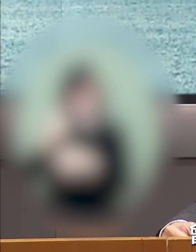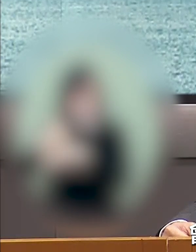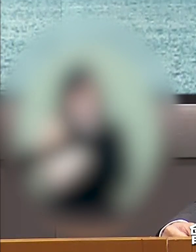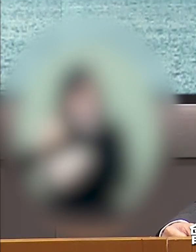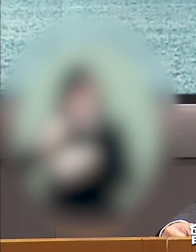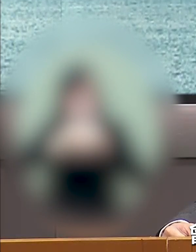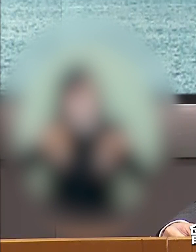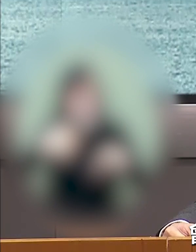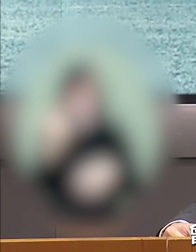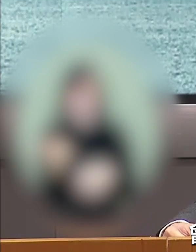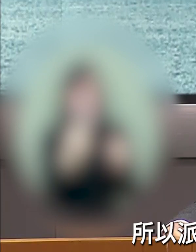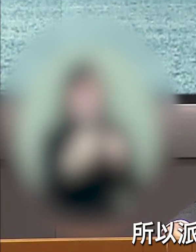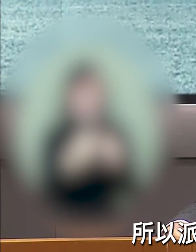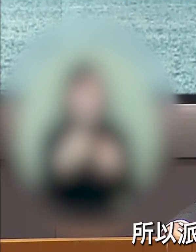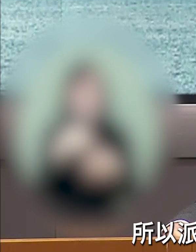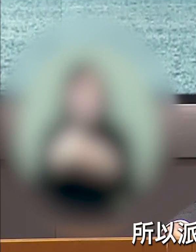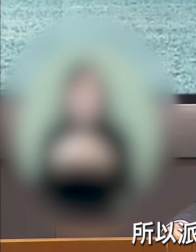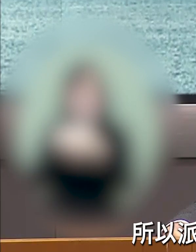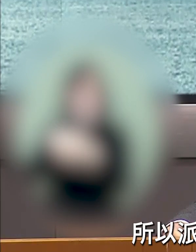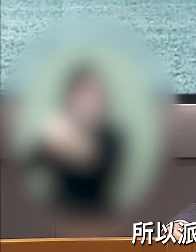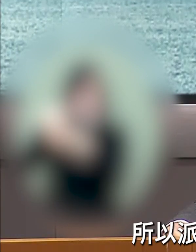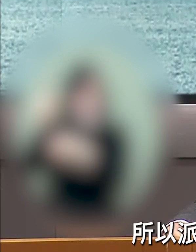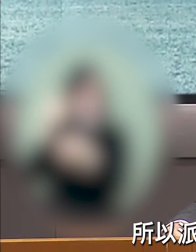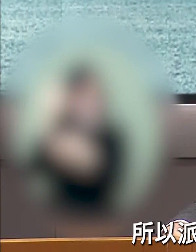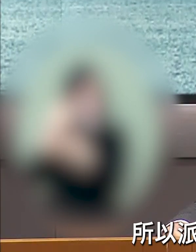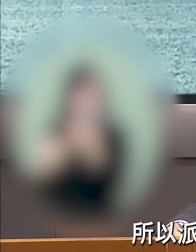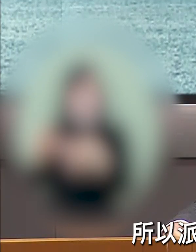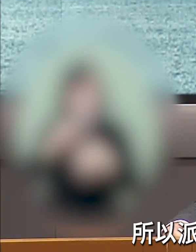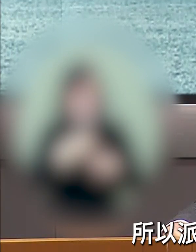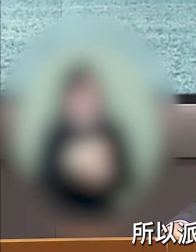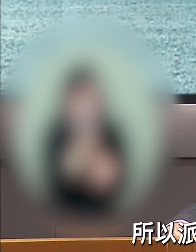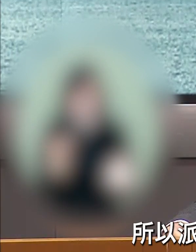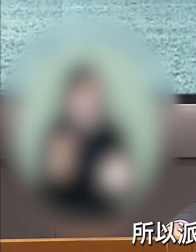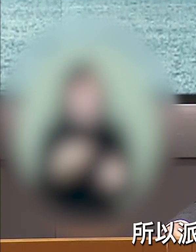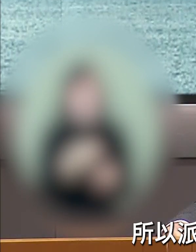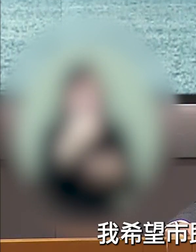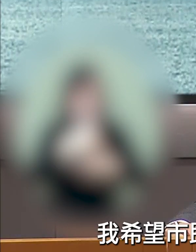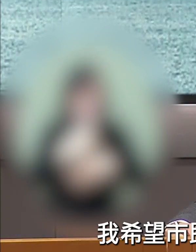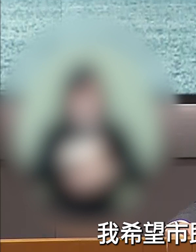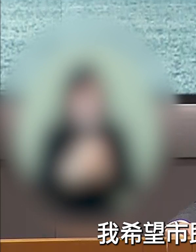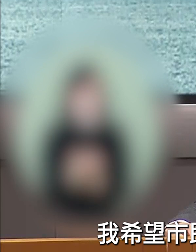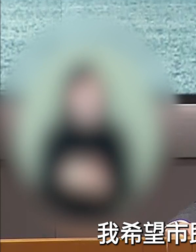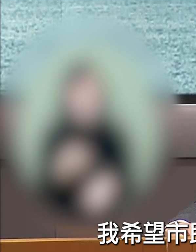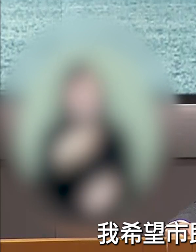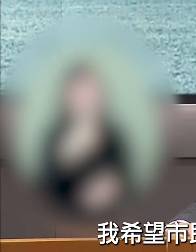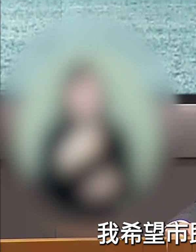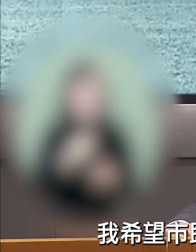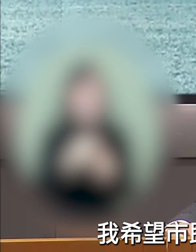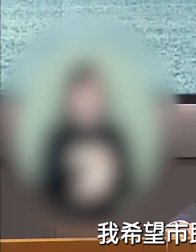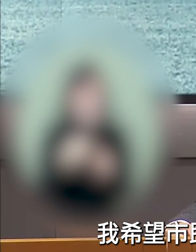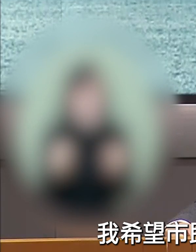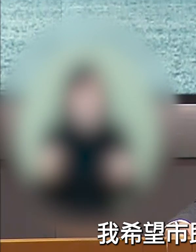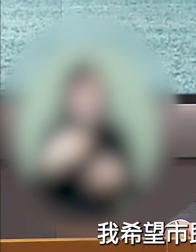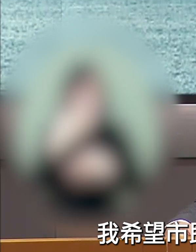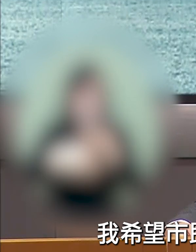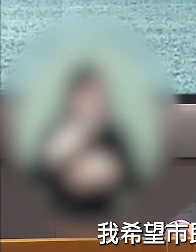好大量人士作出申報，咁所以派發相關嘅物資可能要需要較長嘅時間。咁我希望市民可以都透過我